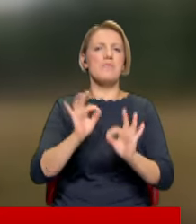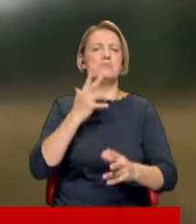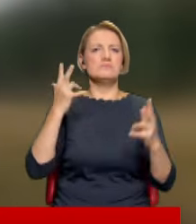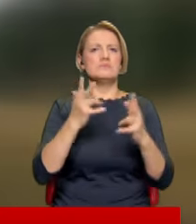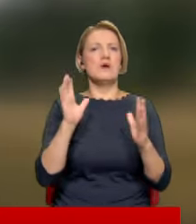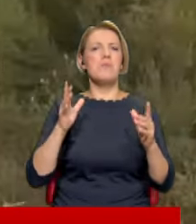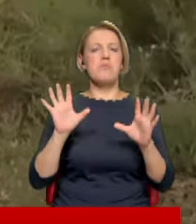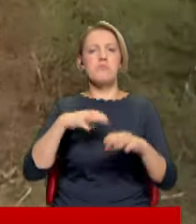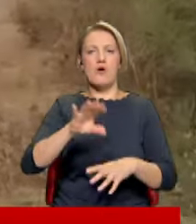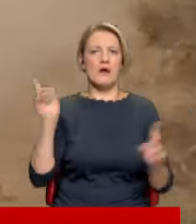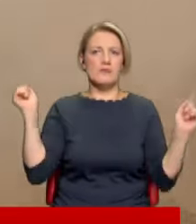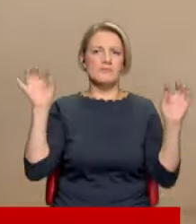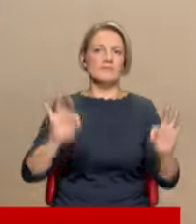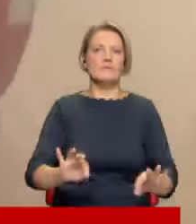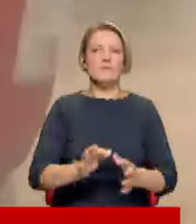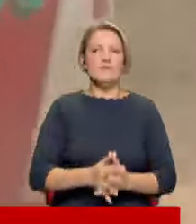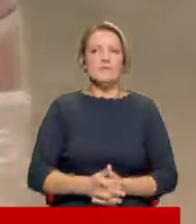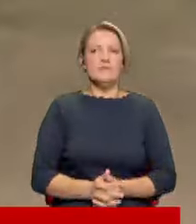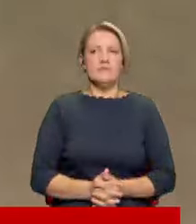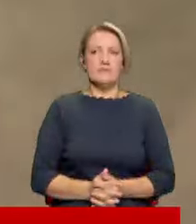Hızla bölgeye gitti.